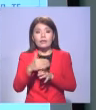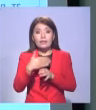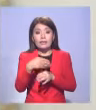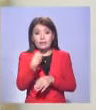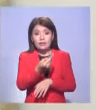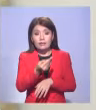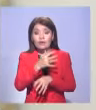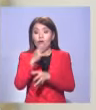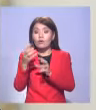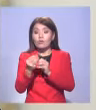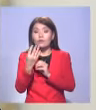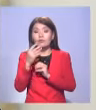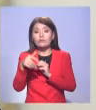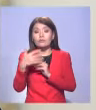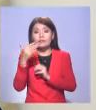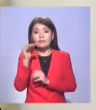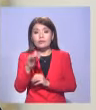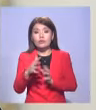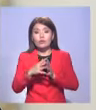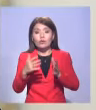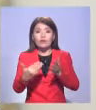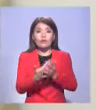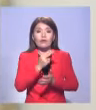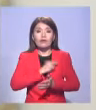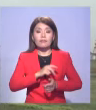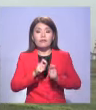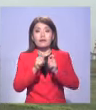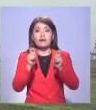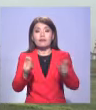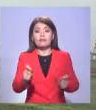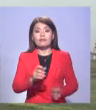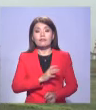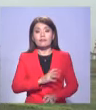соның есебінен 4,5 мың астам жаңа жұмыс орны құрылды.